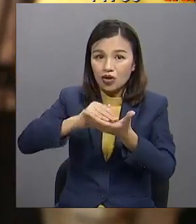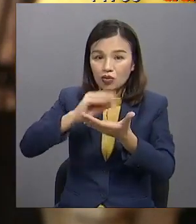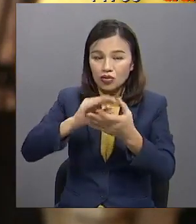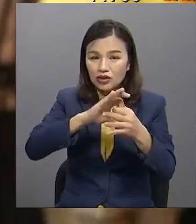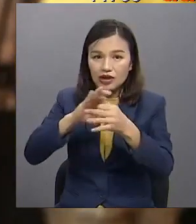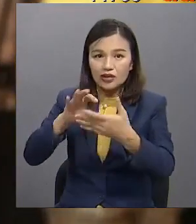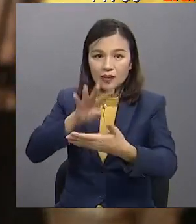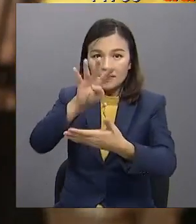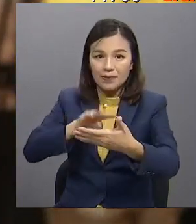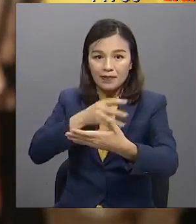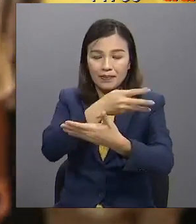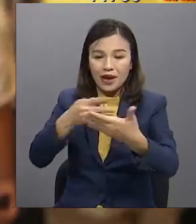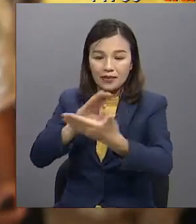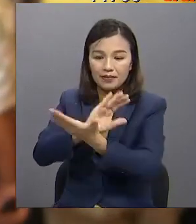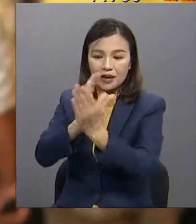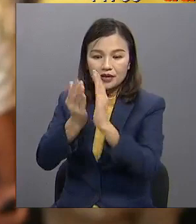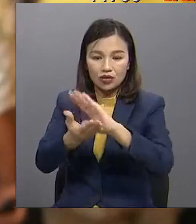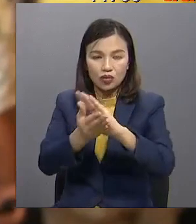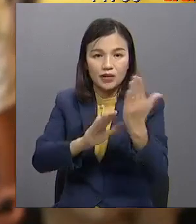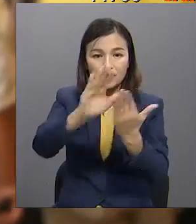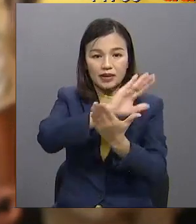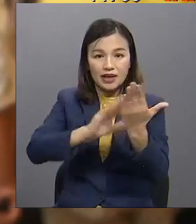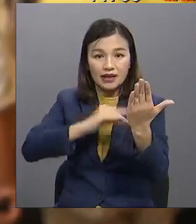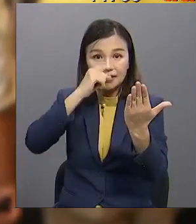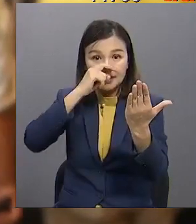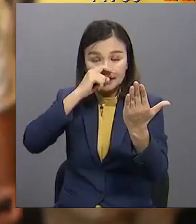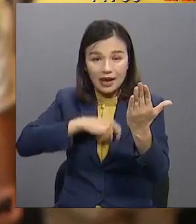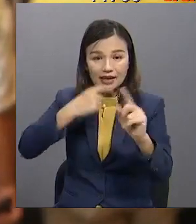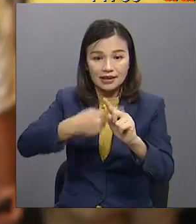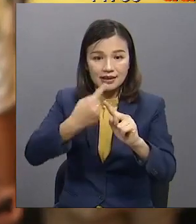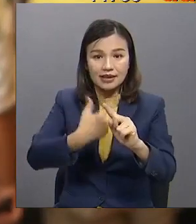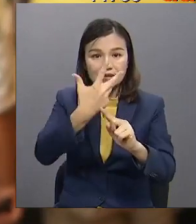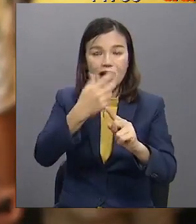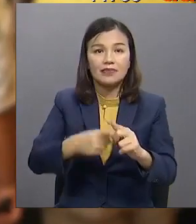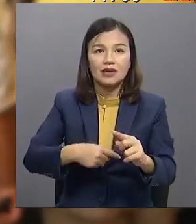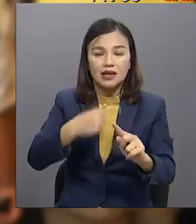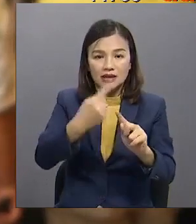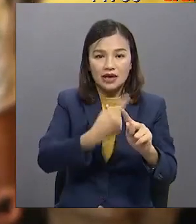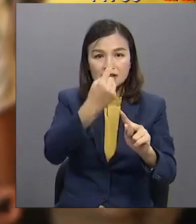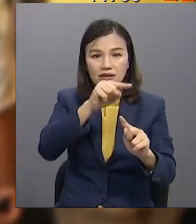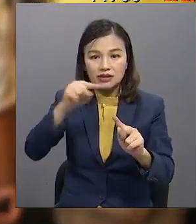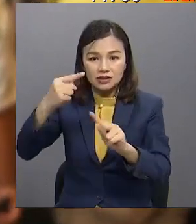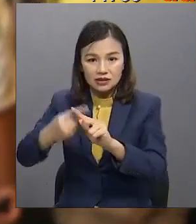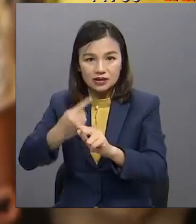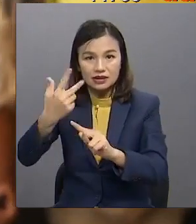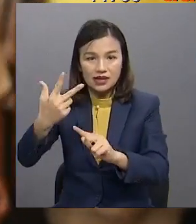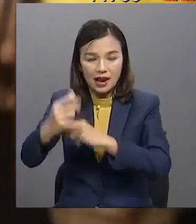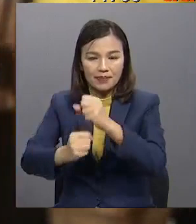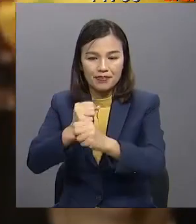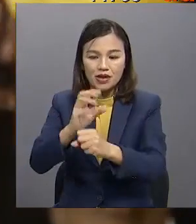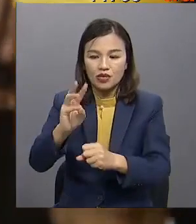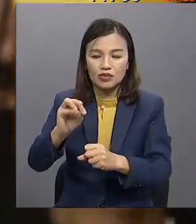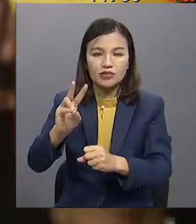การปฏิรูปประเทศในทุก3เดือนระหว่างเดือนมกราคมถึงเดือนมีนาคมปี2562ครับซึ่ง